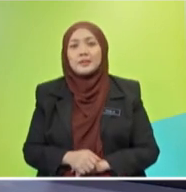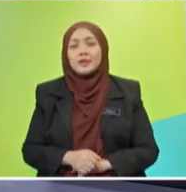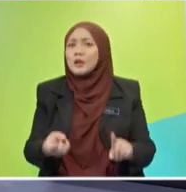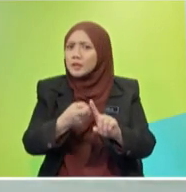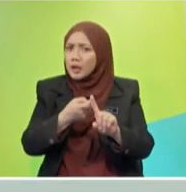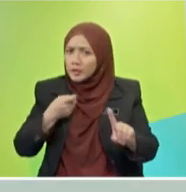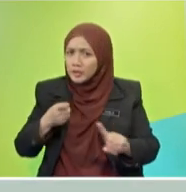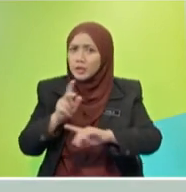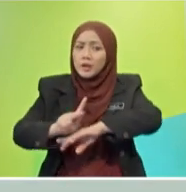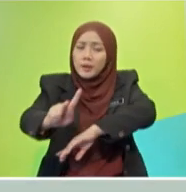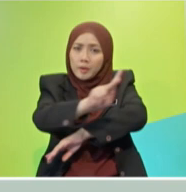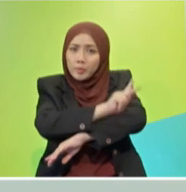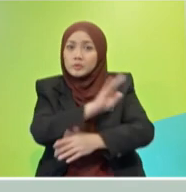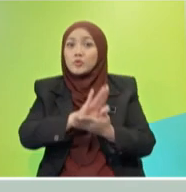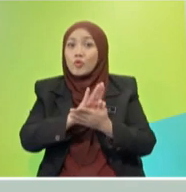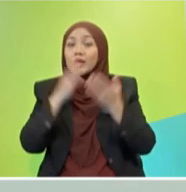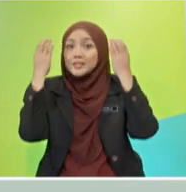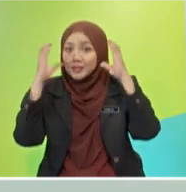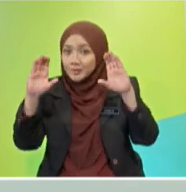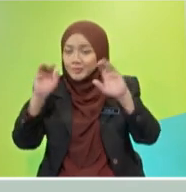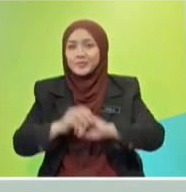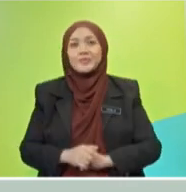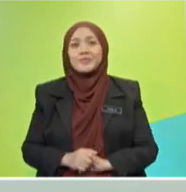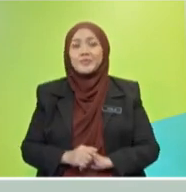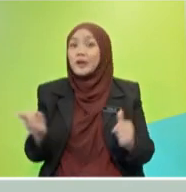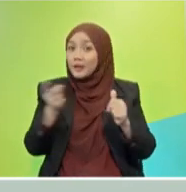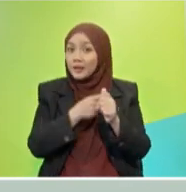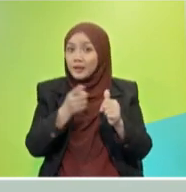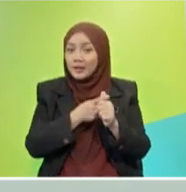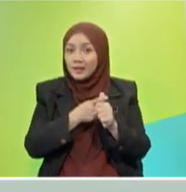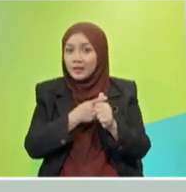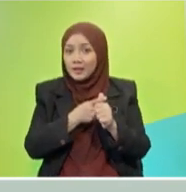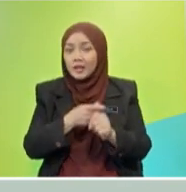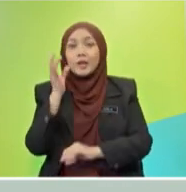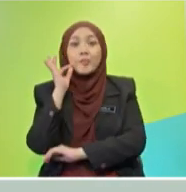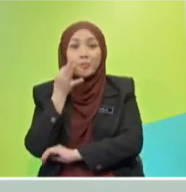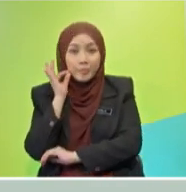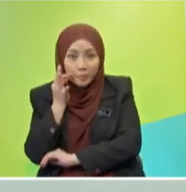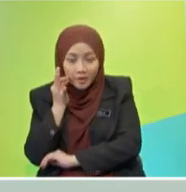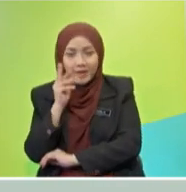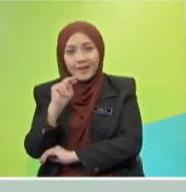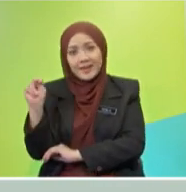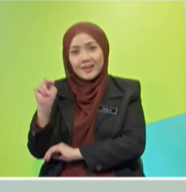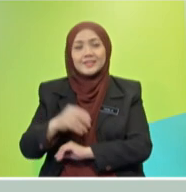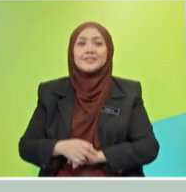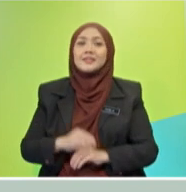kebun sekolah ya soya pertama ialah buah-buahan namun